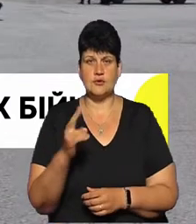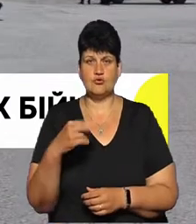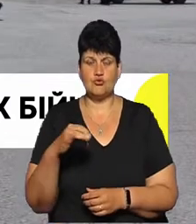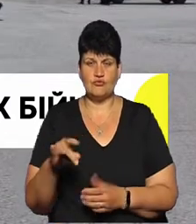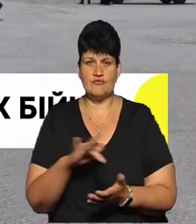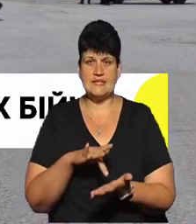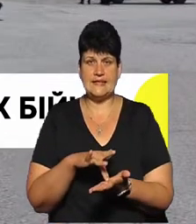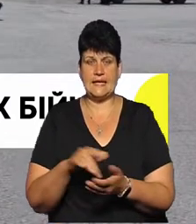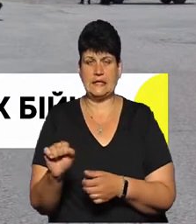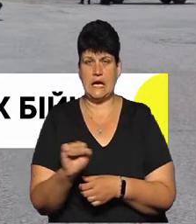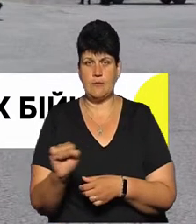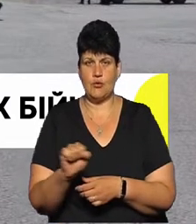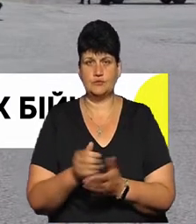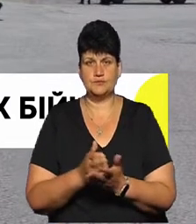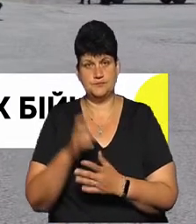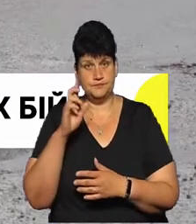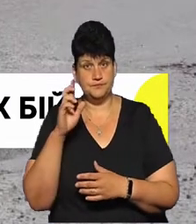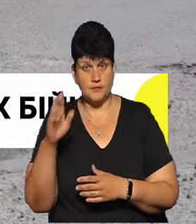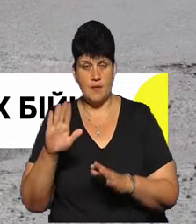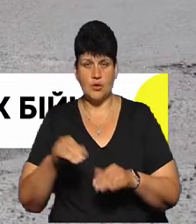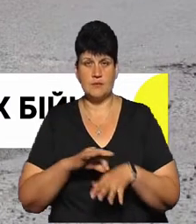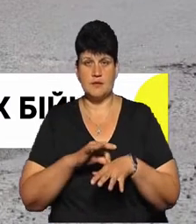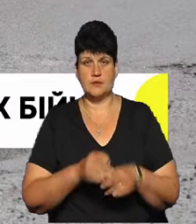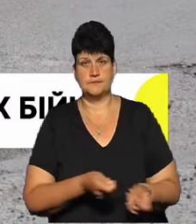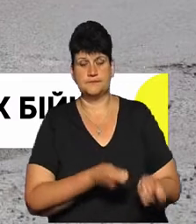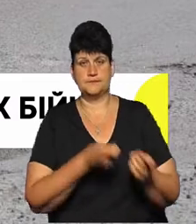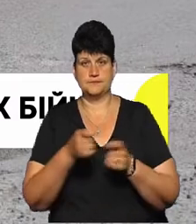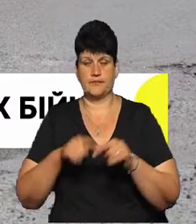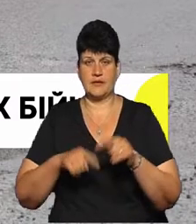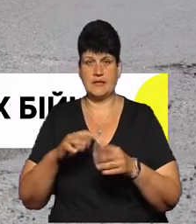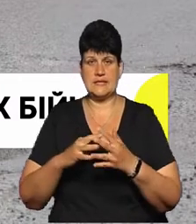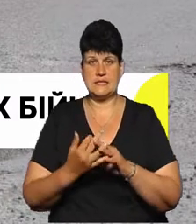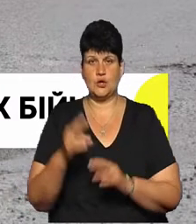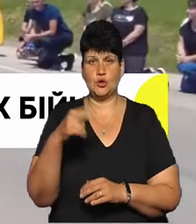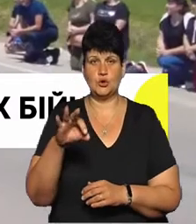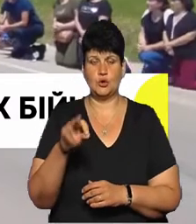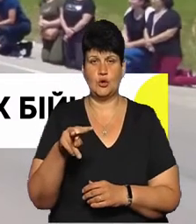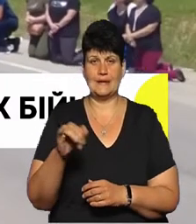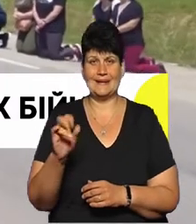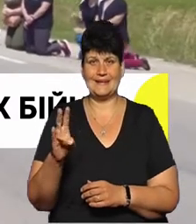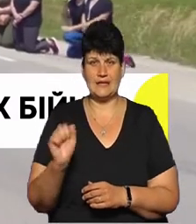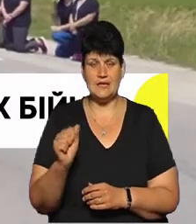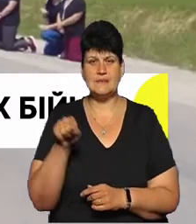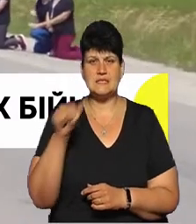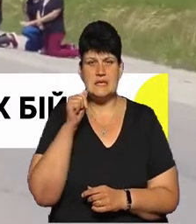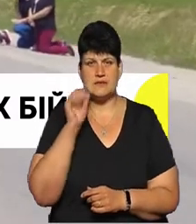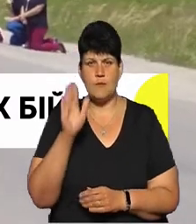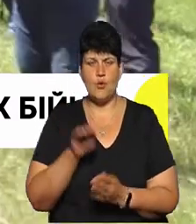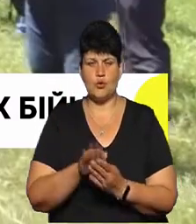відправили панахиду, а потім тіло повезли у рідне село бійця Долино. Там завтра відбудеться похорон. Прощаються також із